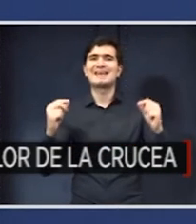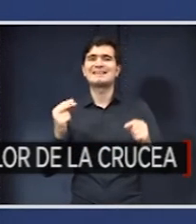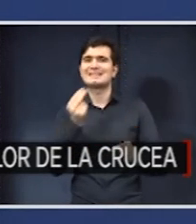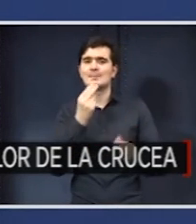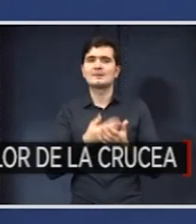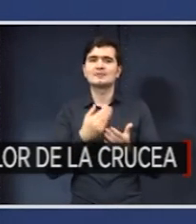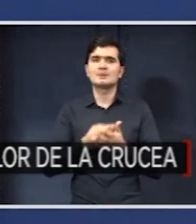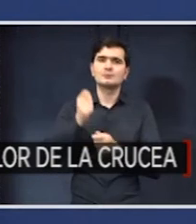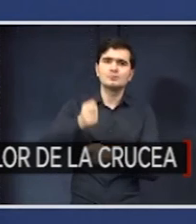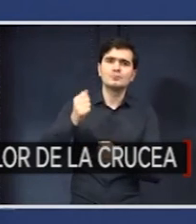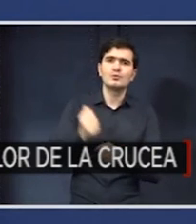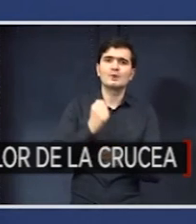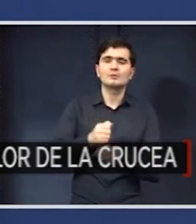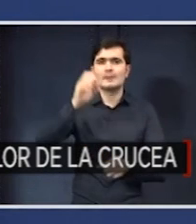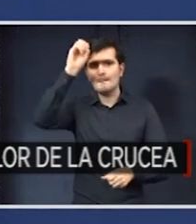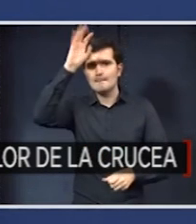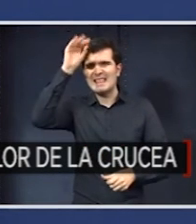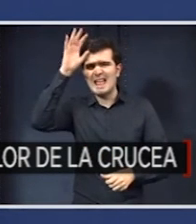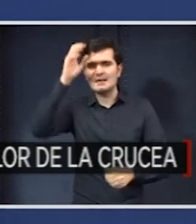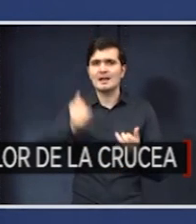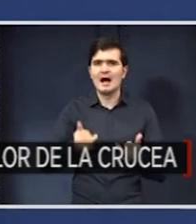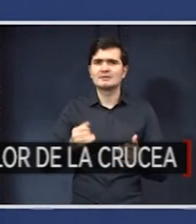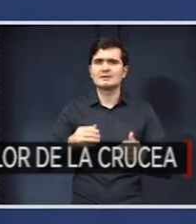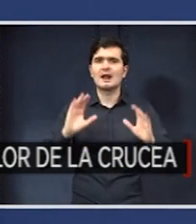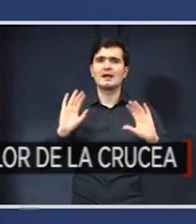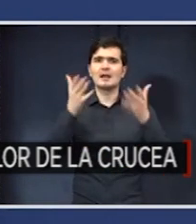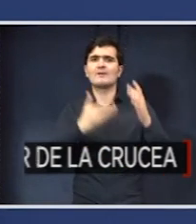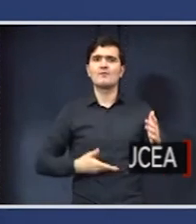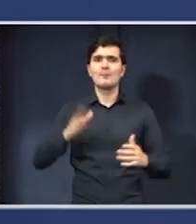minerii care sunt astăzi, erau în greva foamei în Suceava. Am rezolvat și această problemă.